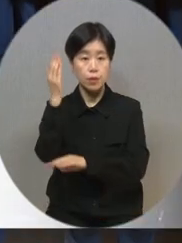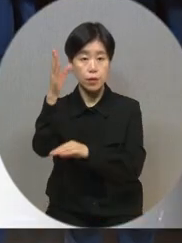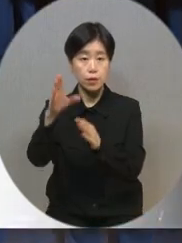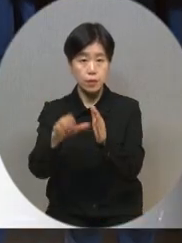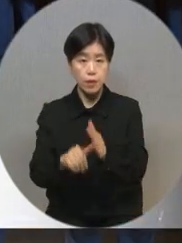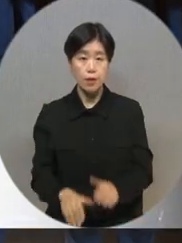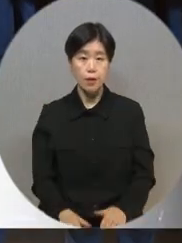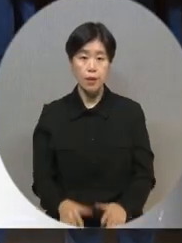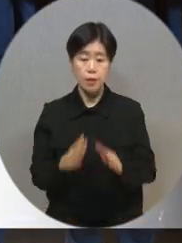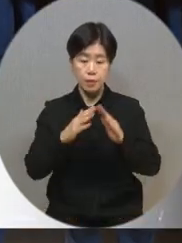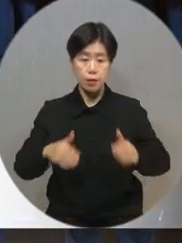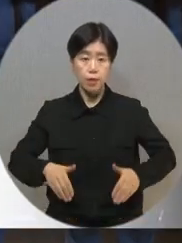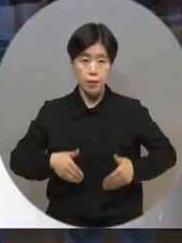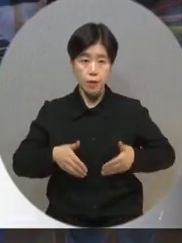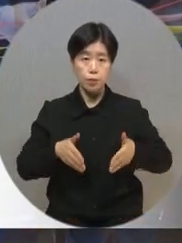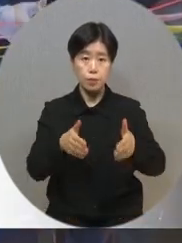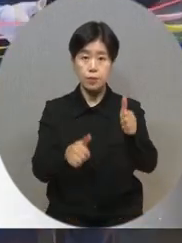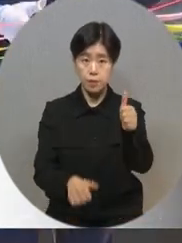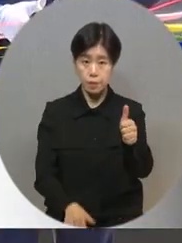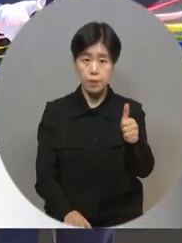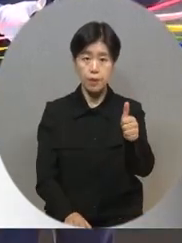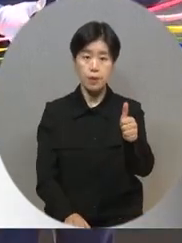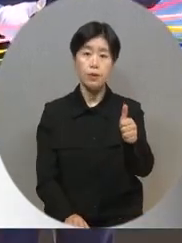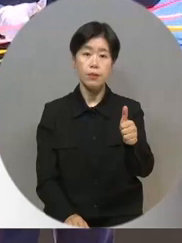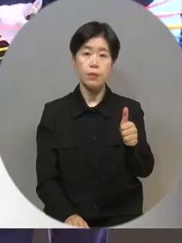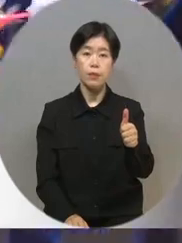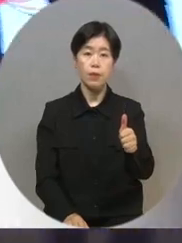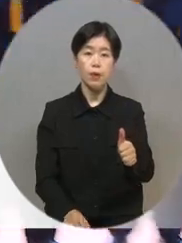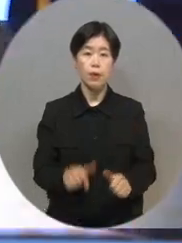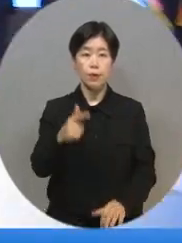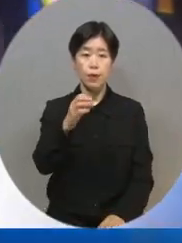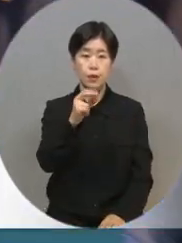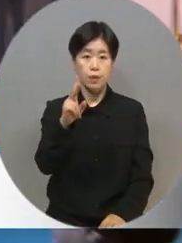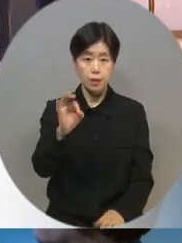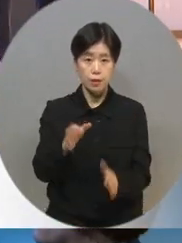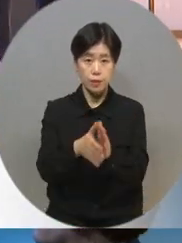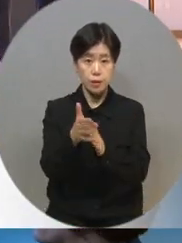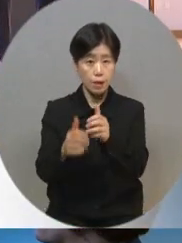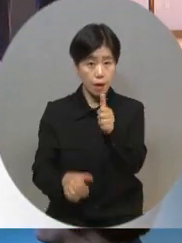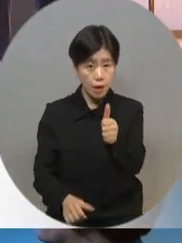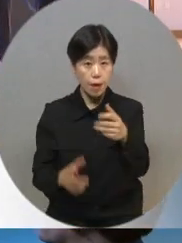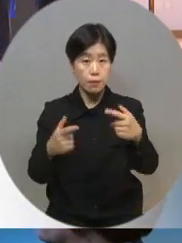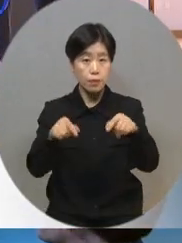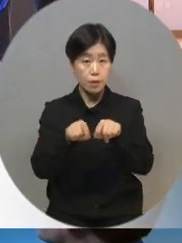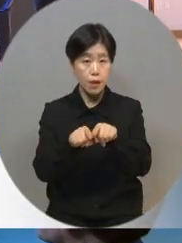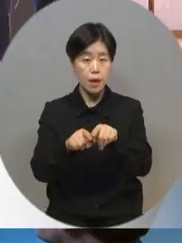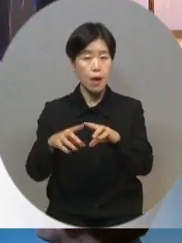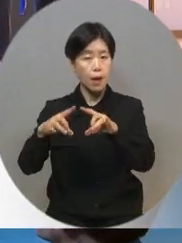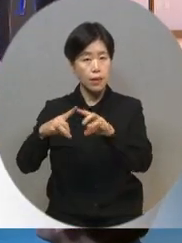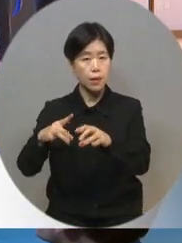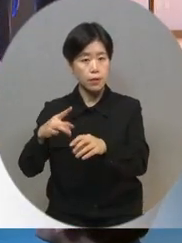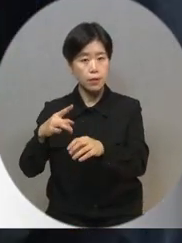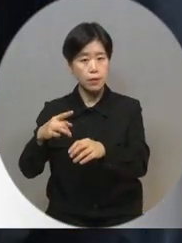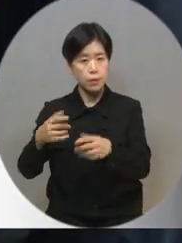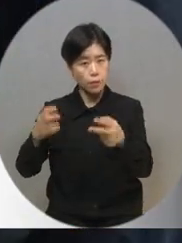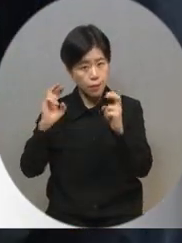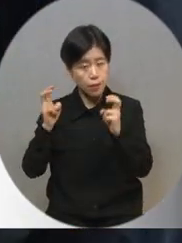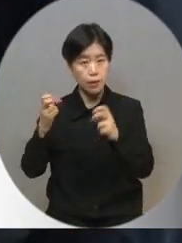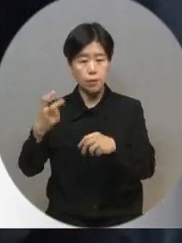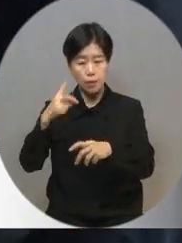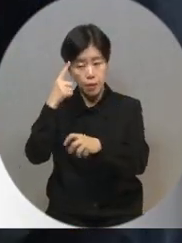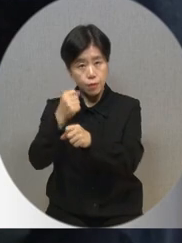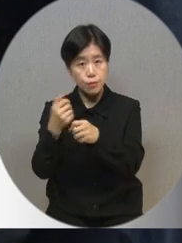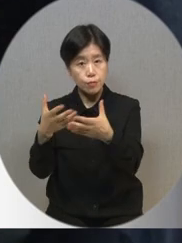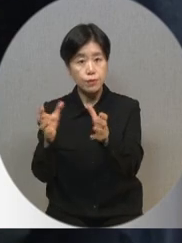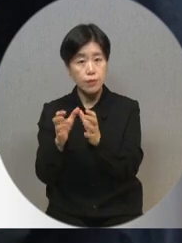포럼에서는 김영록 전남도지사, 정인화 광양시장과 함께 에너지기업, 연구기관, 학계